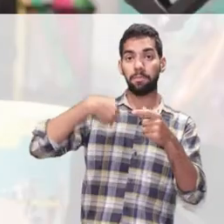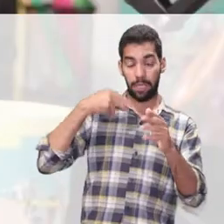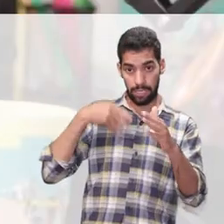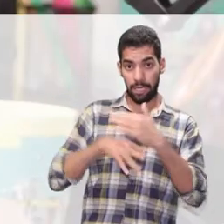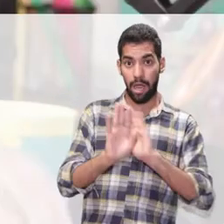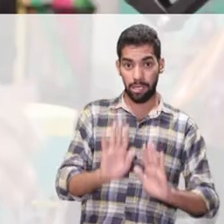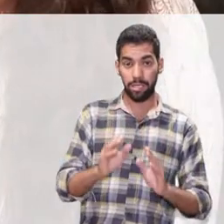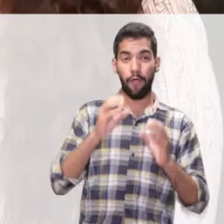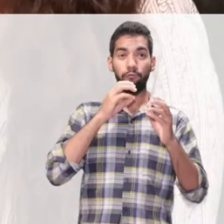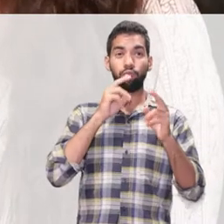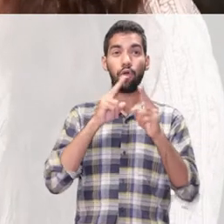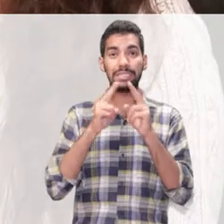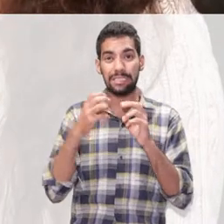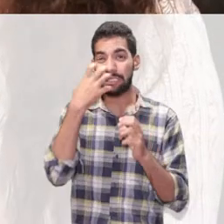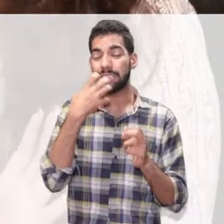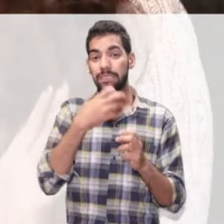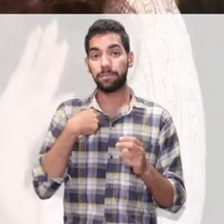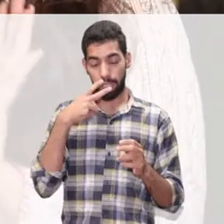सुझाव बैक